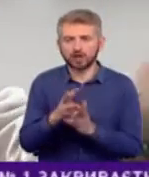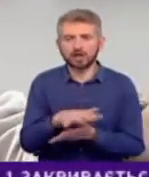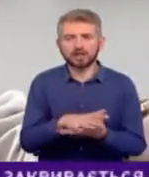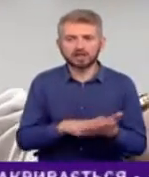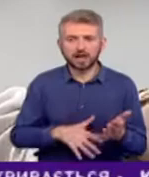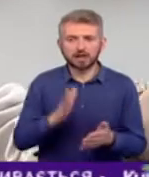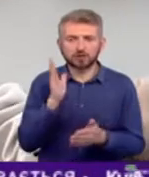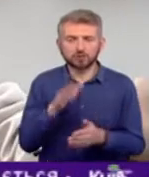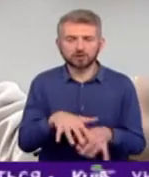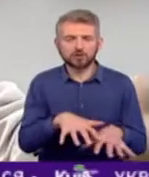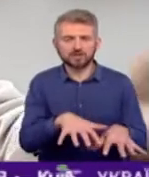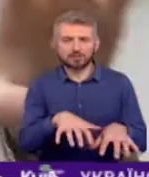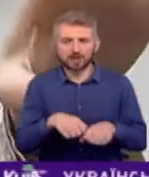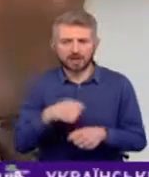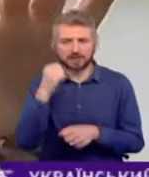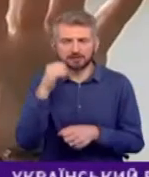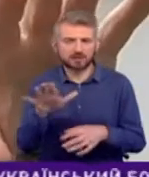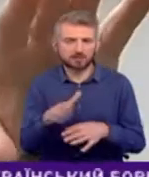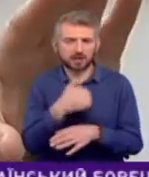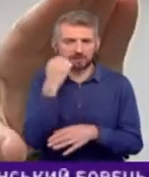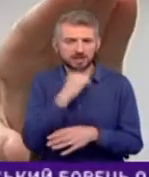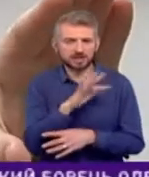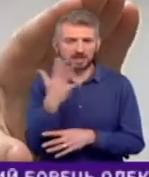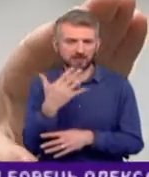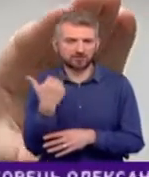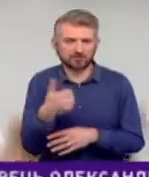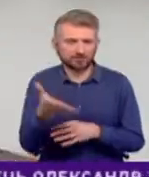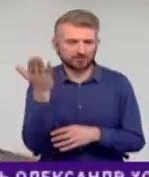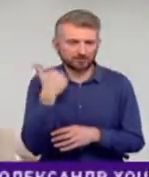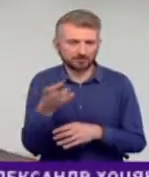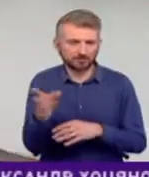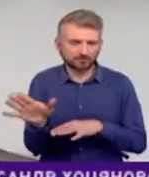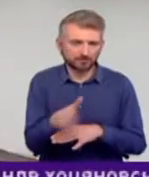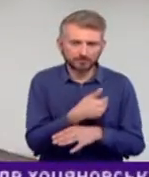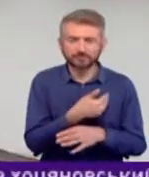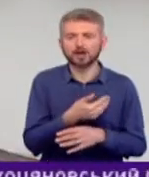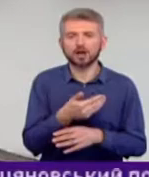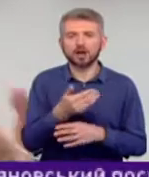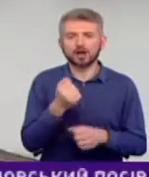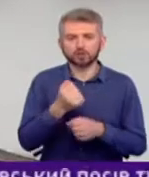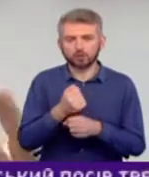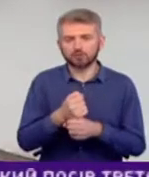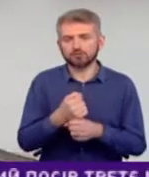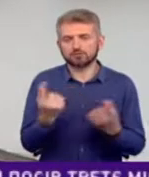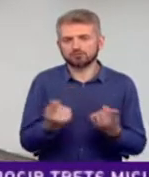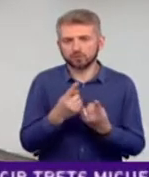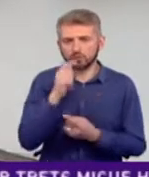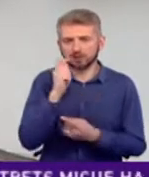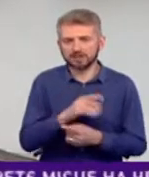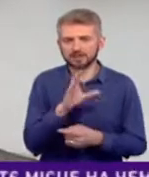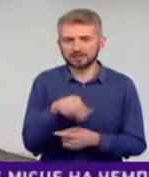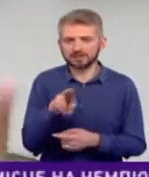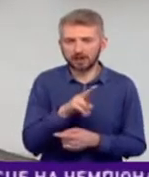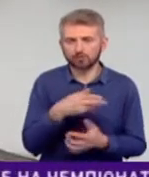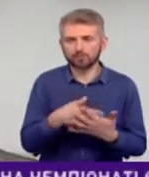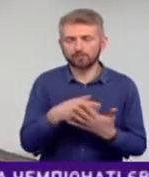будемо забирати старі дерева, які вже тут віджили там, і так далі потихеньку, а зробимо класичний український сад,